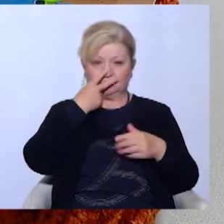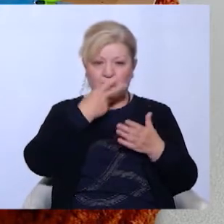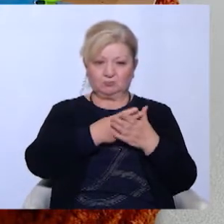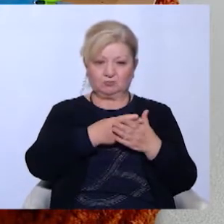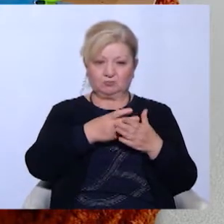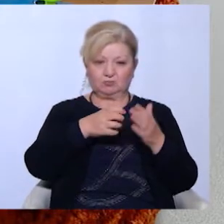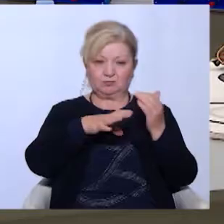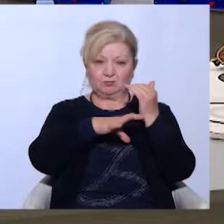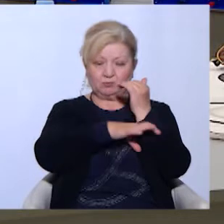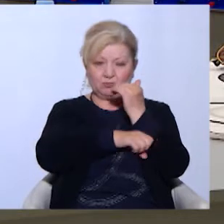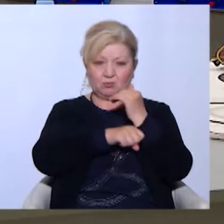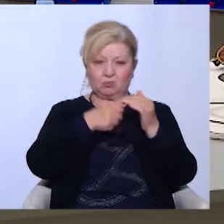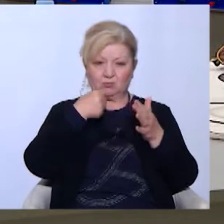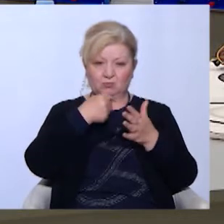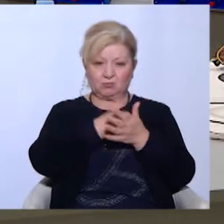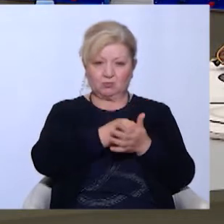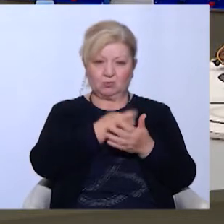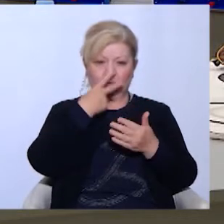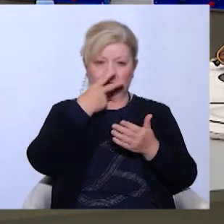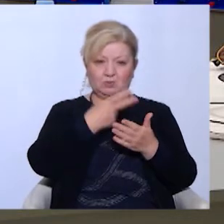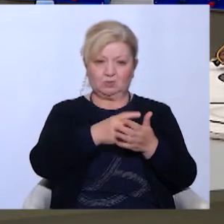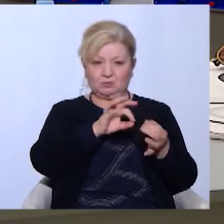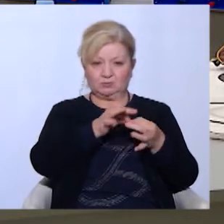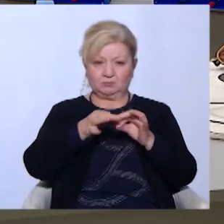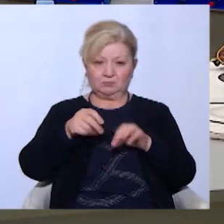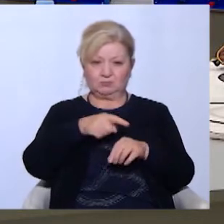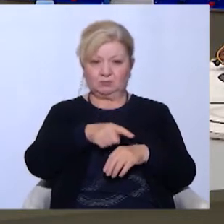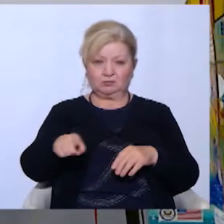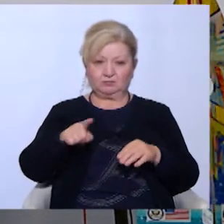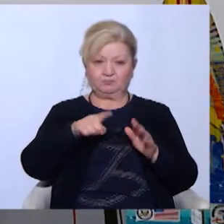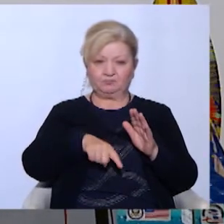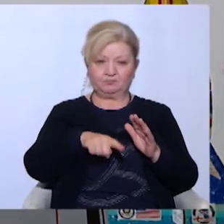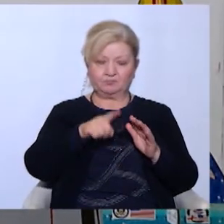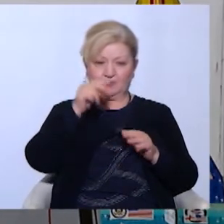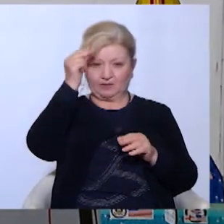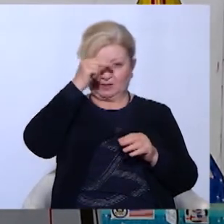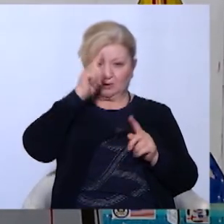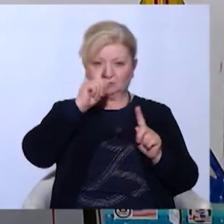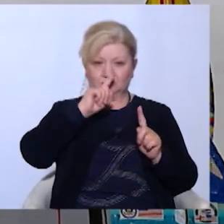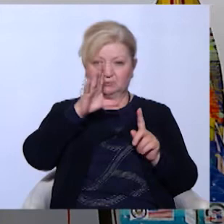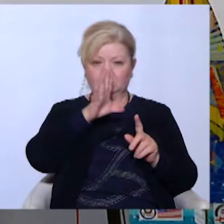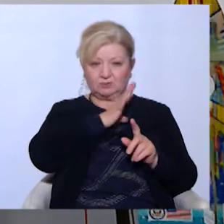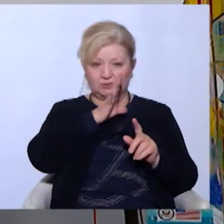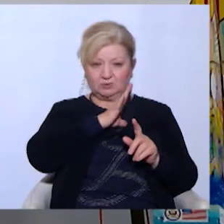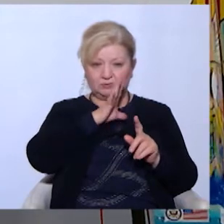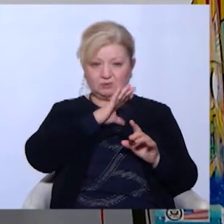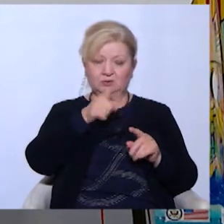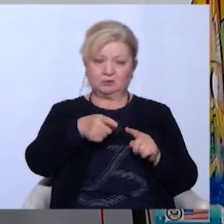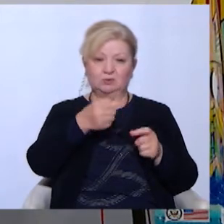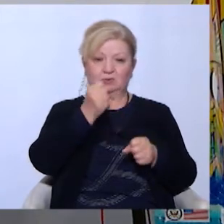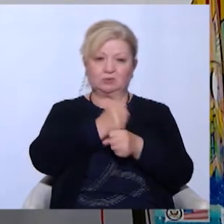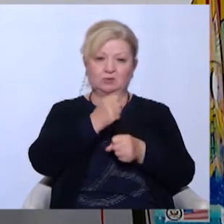შევეცადოთ ეხლა თავიდან ბოლომდე გავყვეთ ამ პროცესს იდეიდან. ცოდნის გამოყენებით, იმ